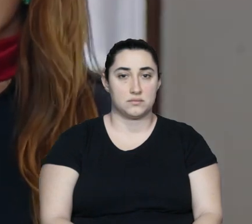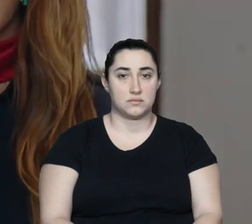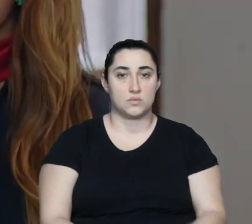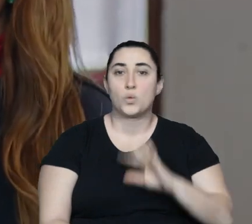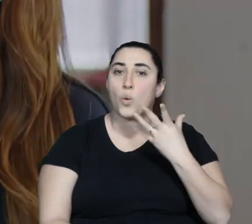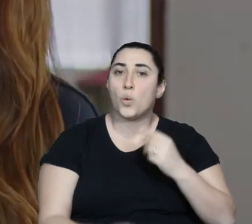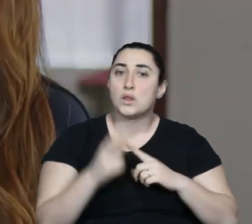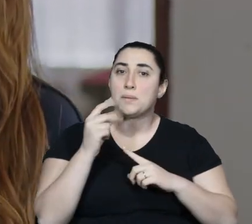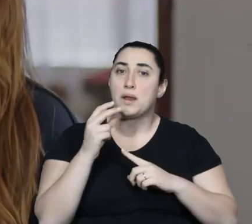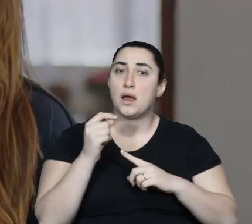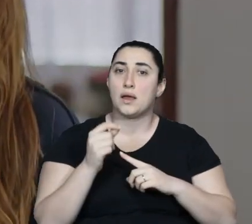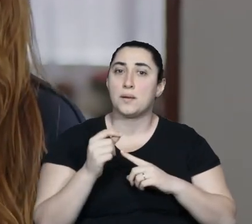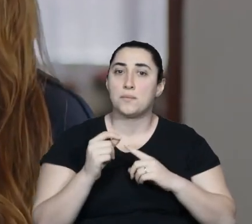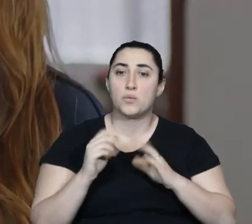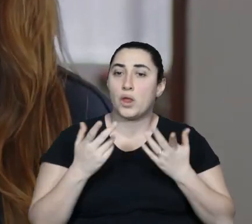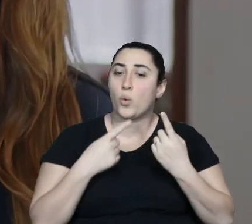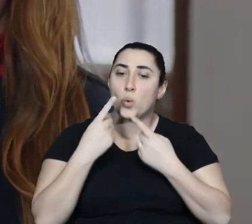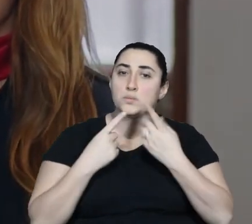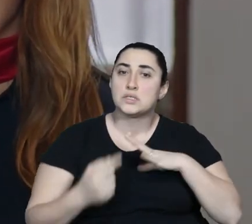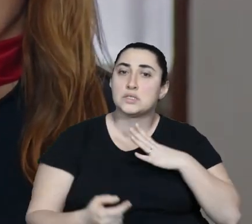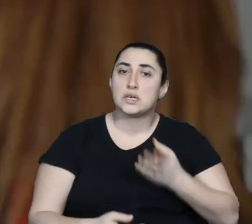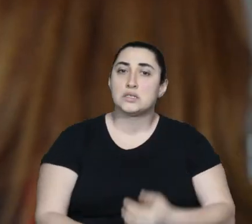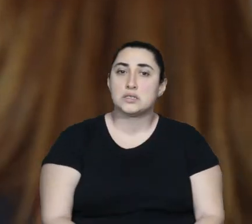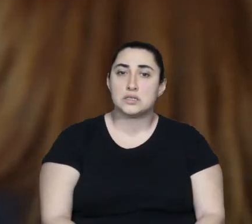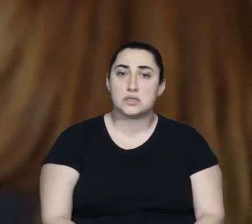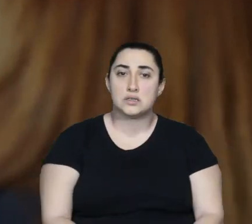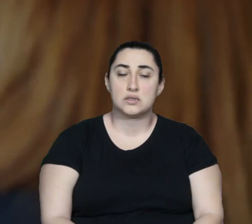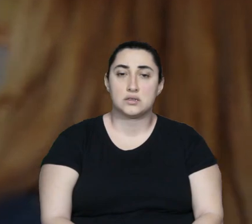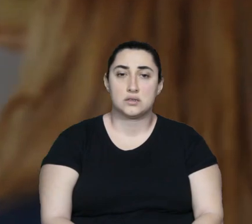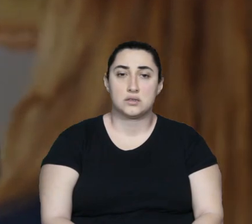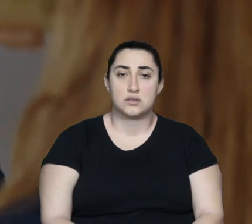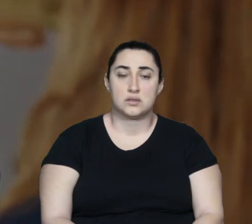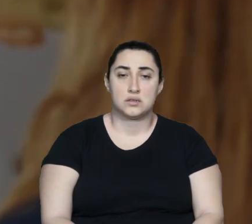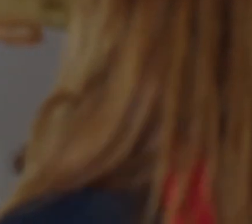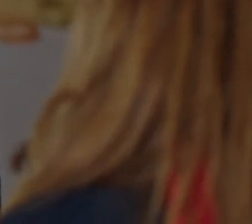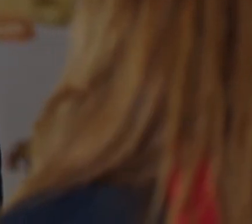Ne oldu İbrahim? Hayırdır, ne konuşacaksın benimle?